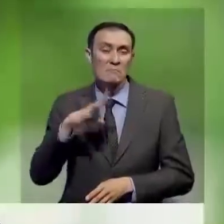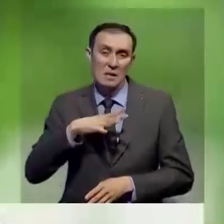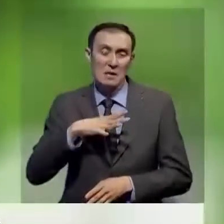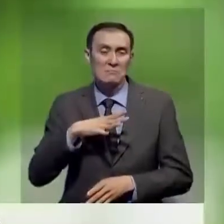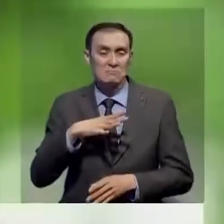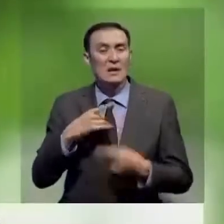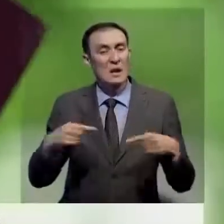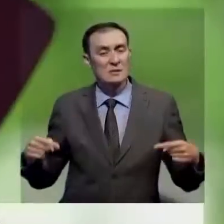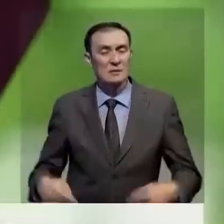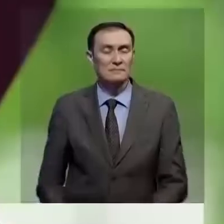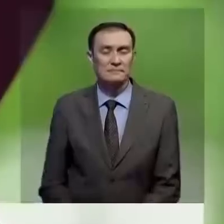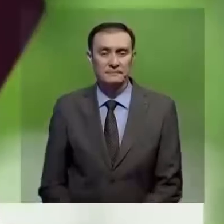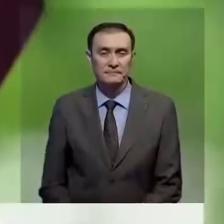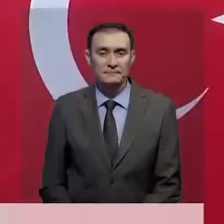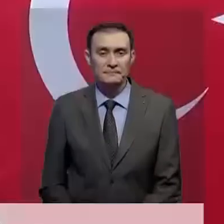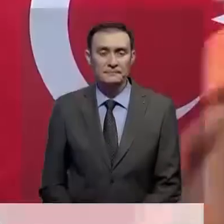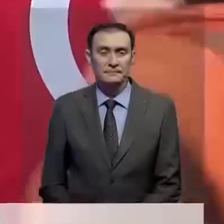впрочем,